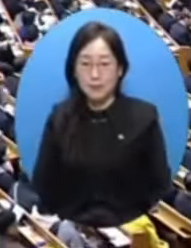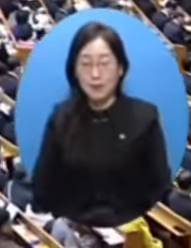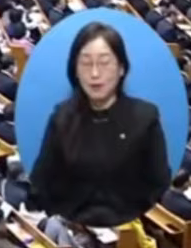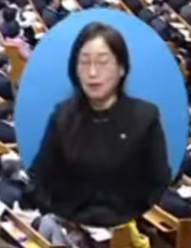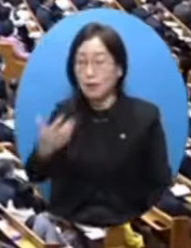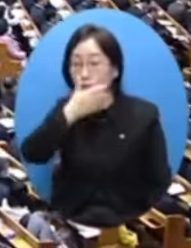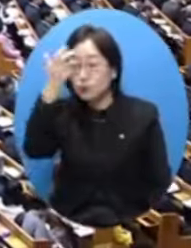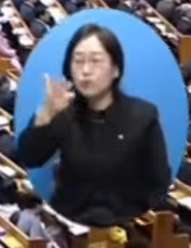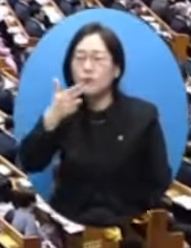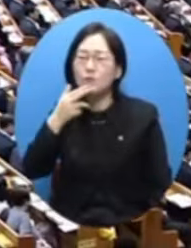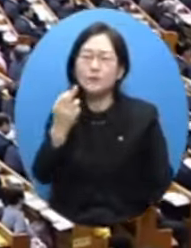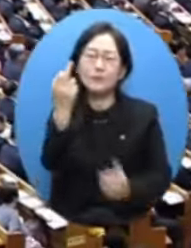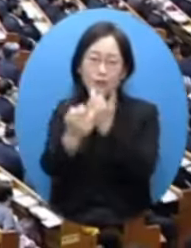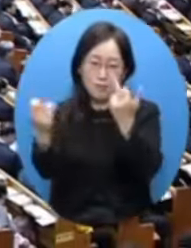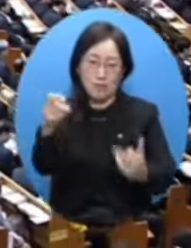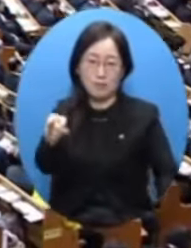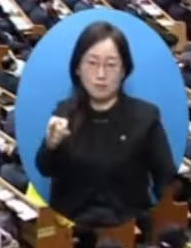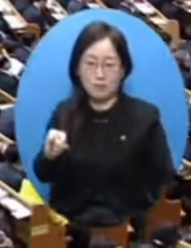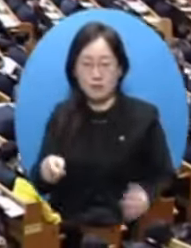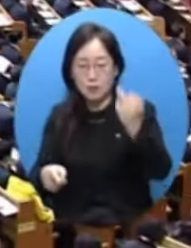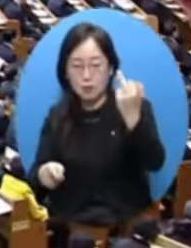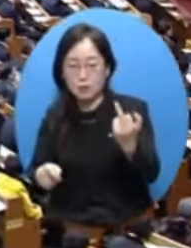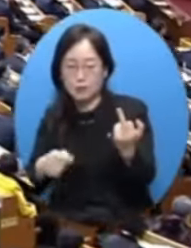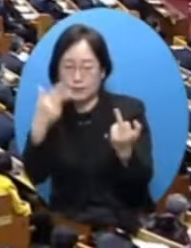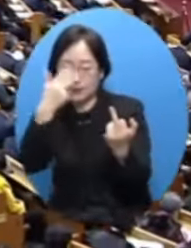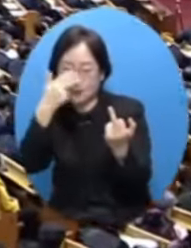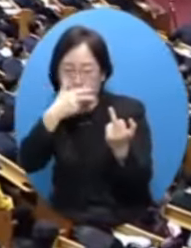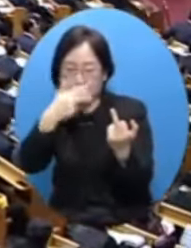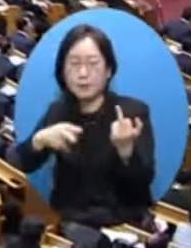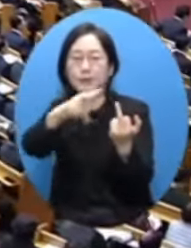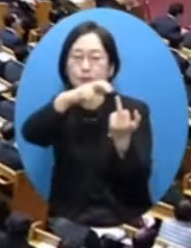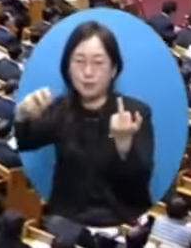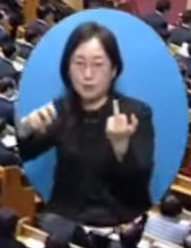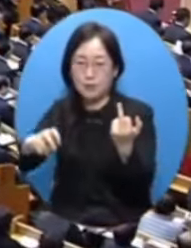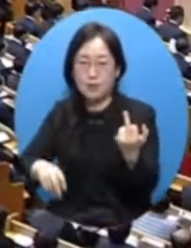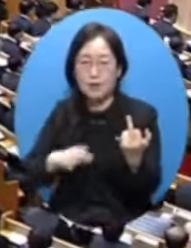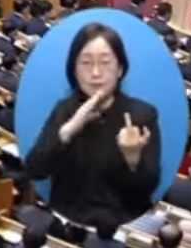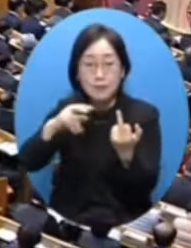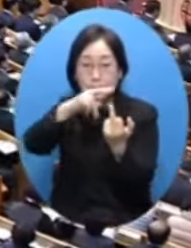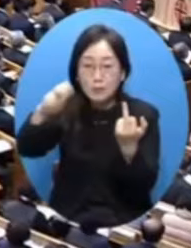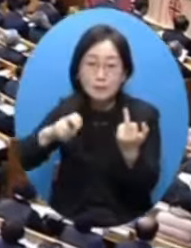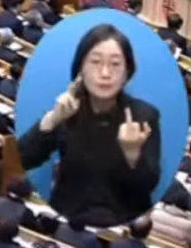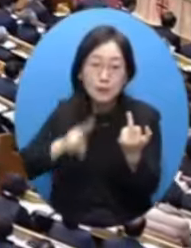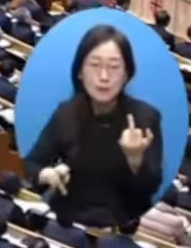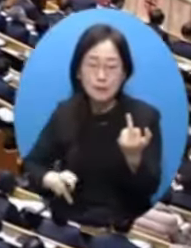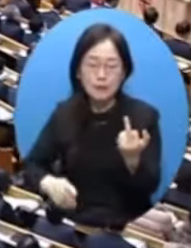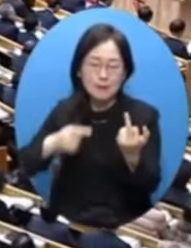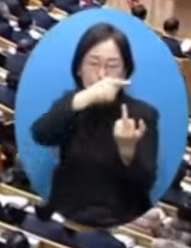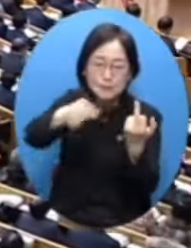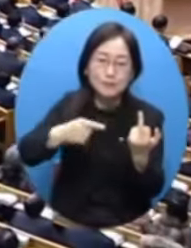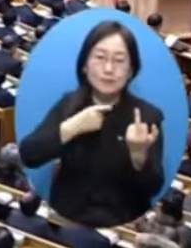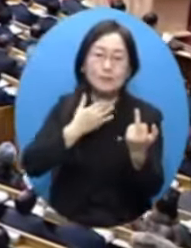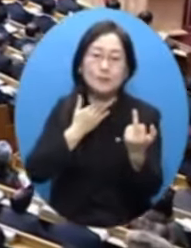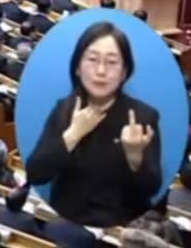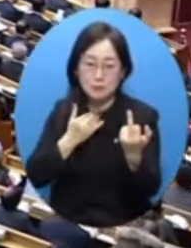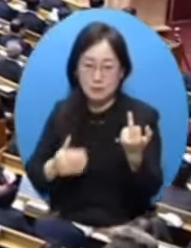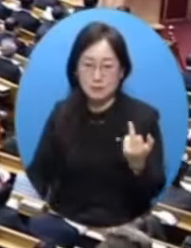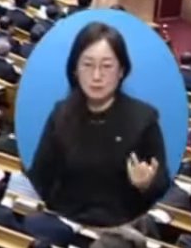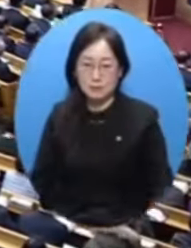꿈이 없는 형들이 동생을 시기하고 미워했습니다. 얼마나 미워했는지 죽이고 싶도록 미워했습니다.